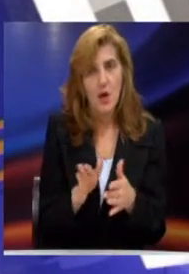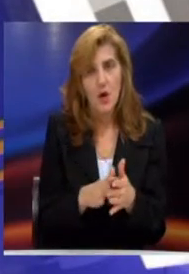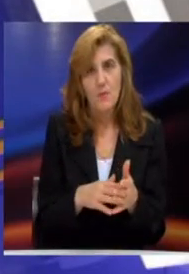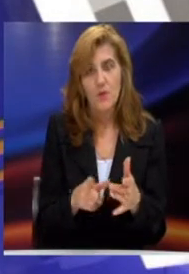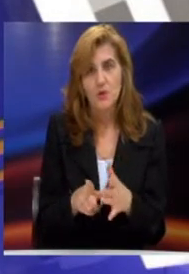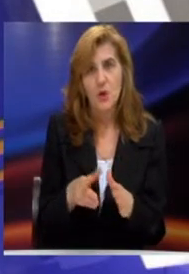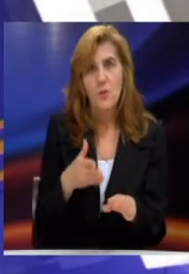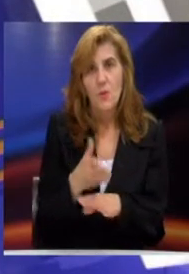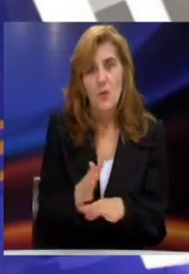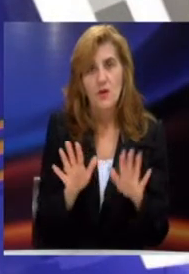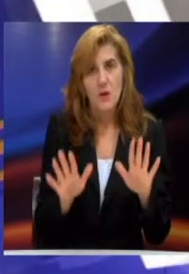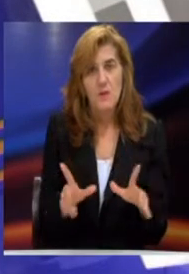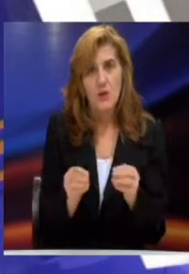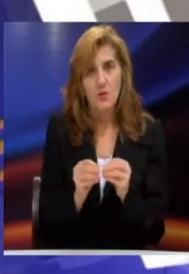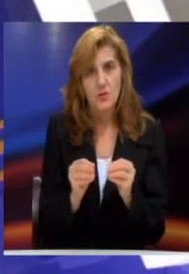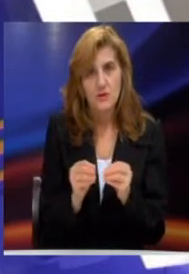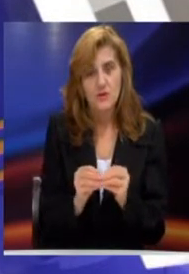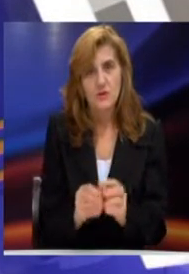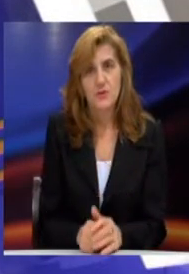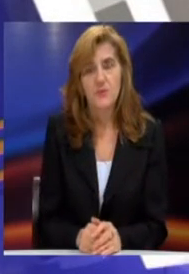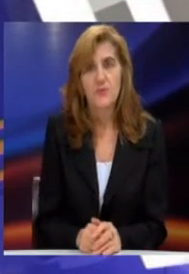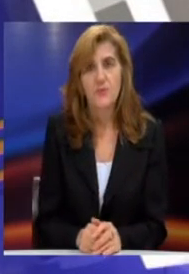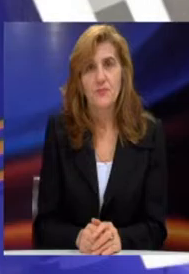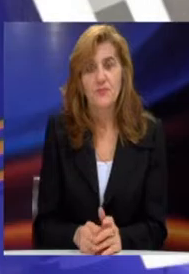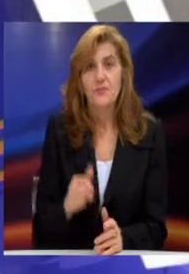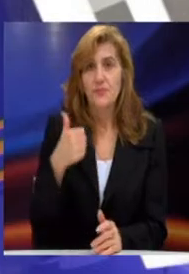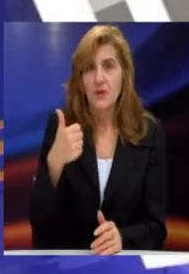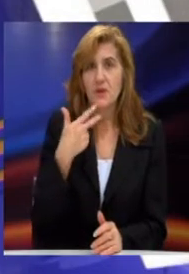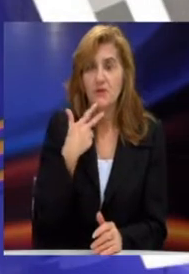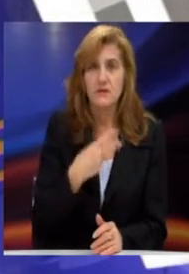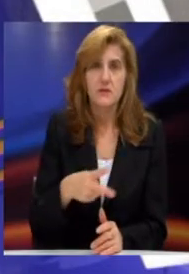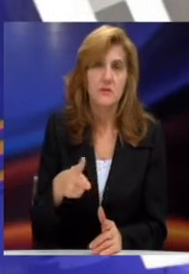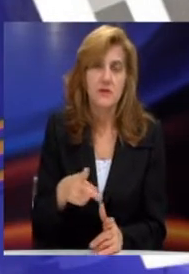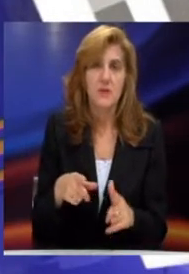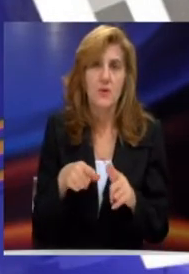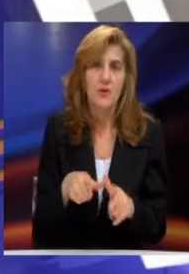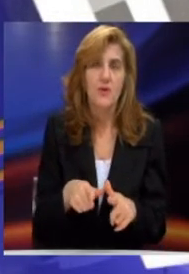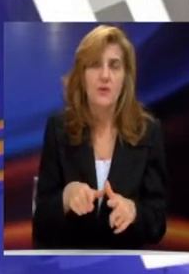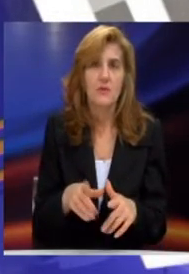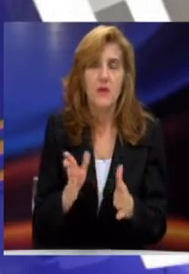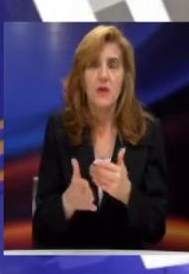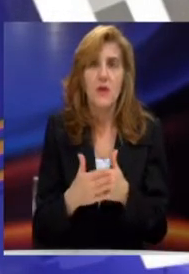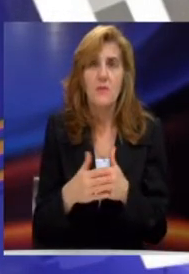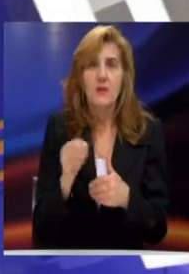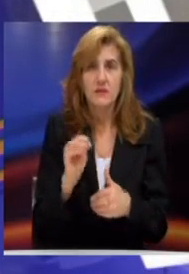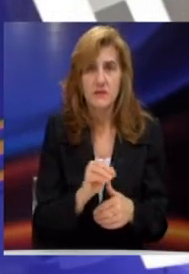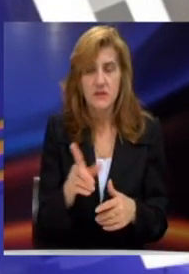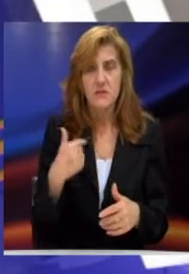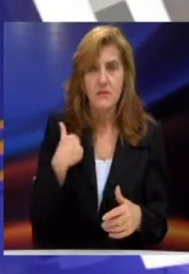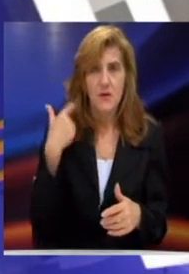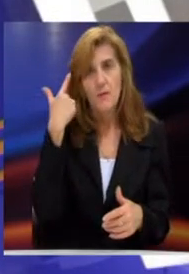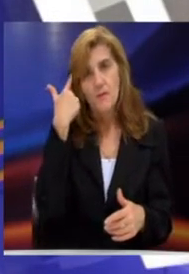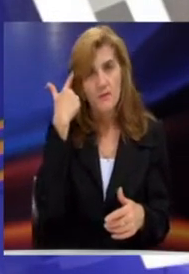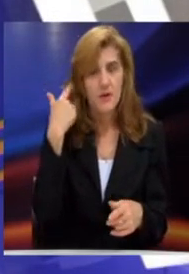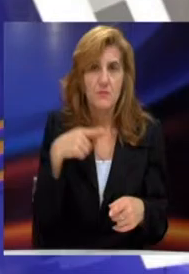da ulazimo polako u uskršnje praznike i na neki način jedan simbol Uskrsa ovdje pred Franjevačkom crkvom. Mislim